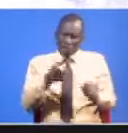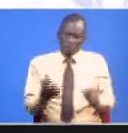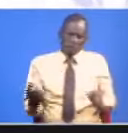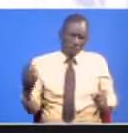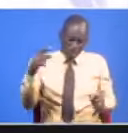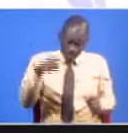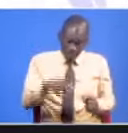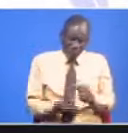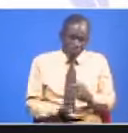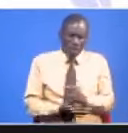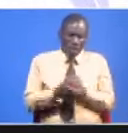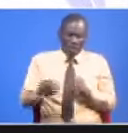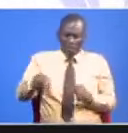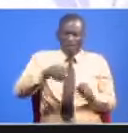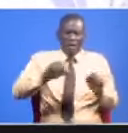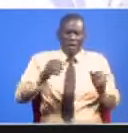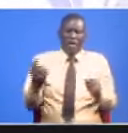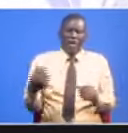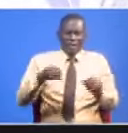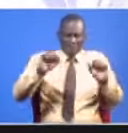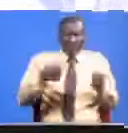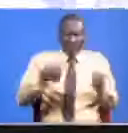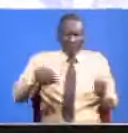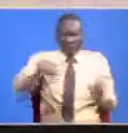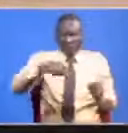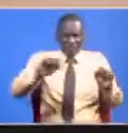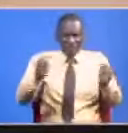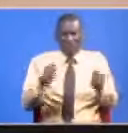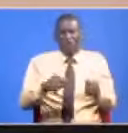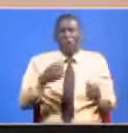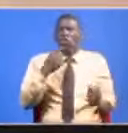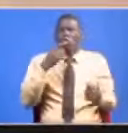come to our salvage, come and rescue Moi